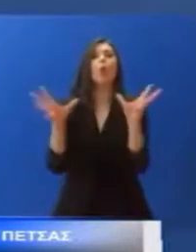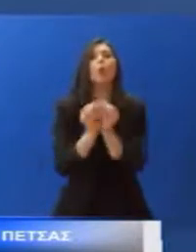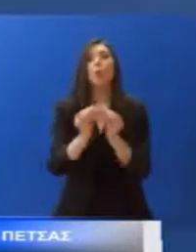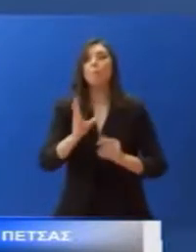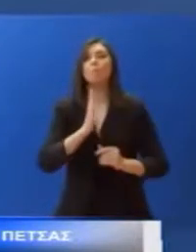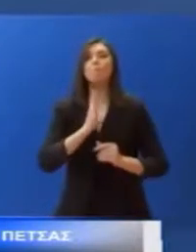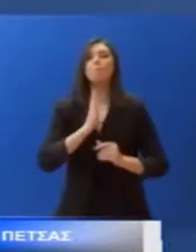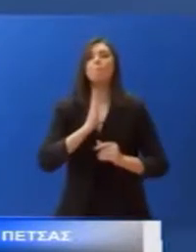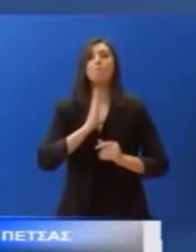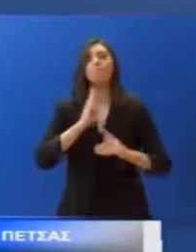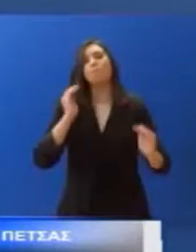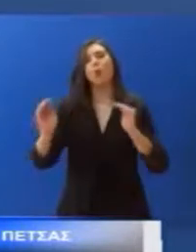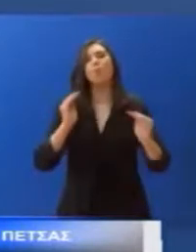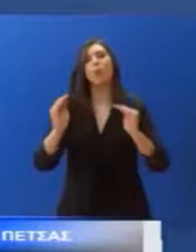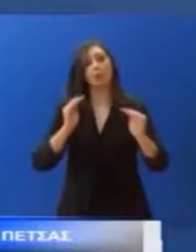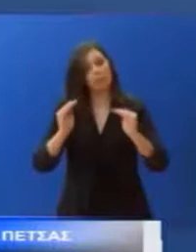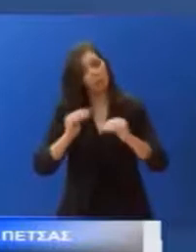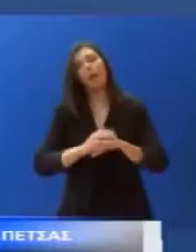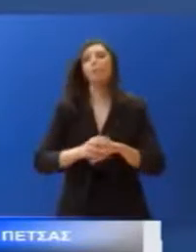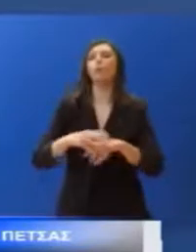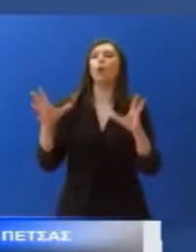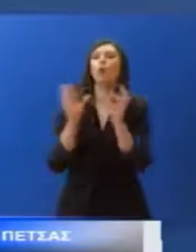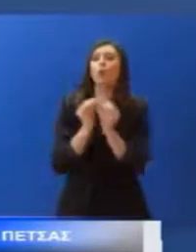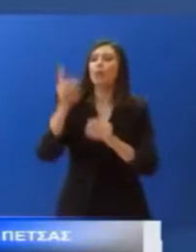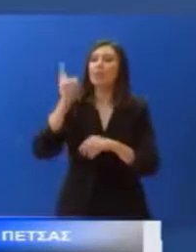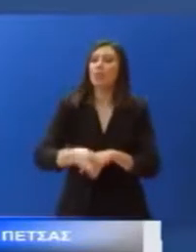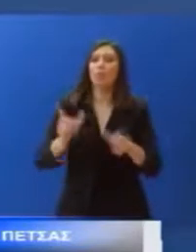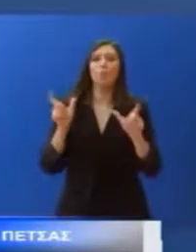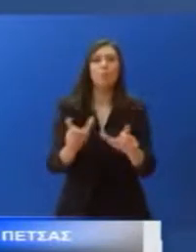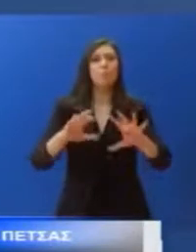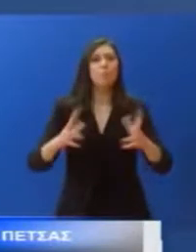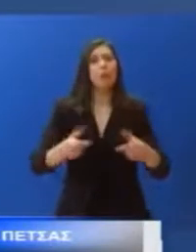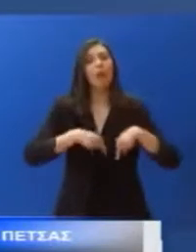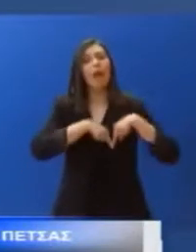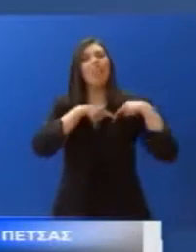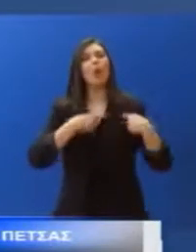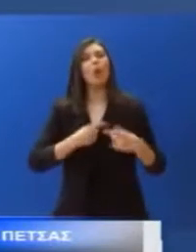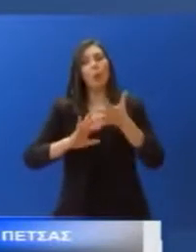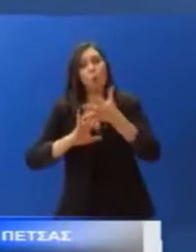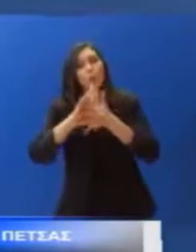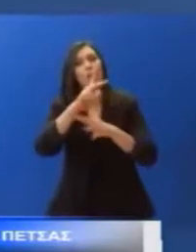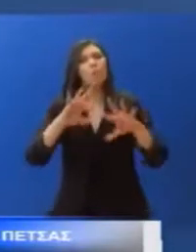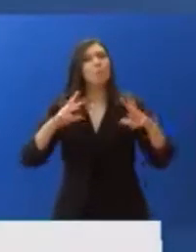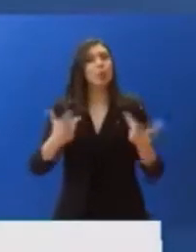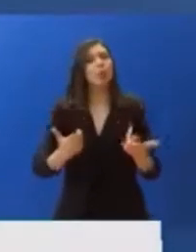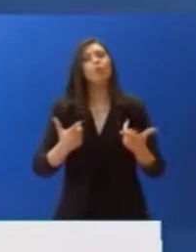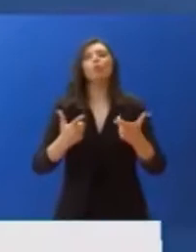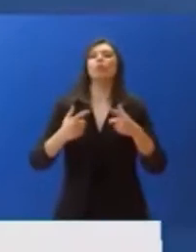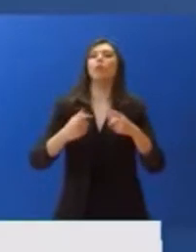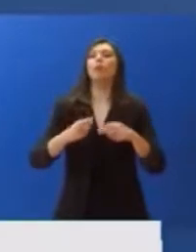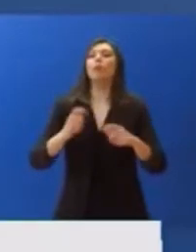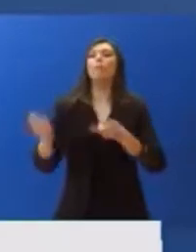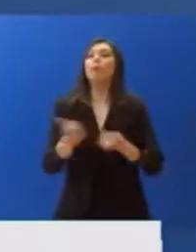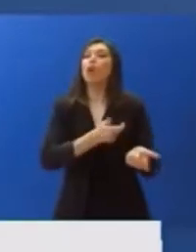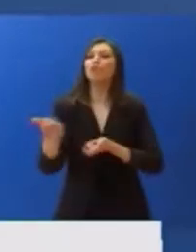Κινδύνων, Αναδιάρθρωση της Γενικής Γραμματείας Πολιτικής Προστασίας, Αναβάθμιση Εθελοντισμού Πολιτικής Προστασίας, Αναδιοργάνωση του Πρεσβευτικού